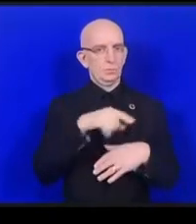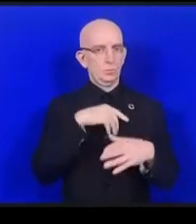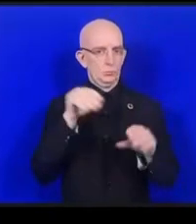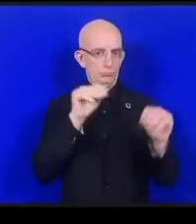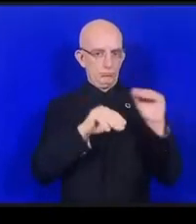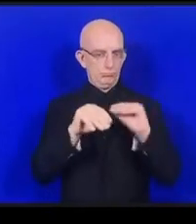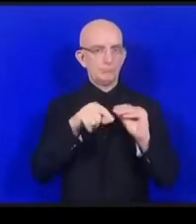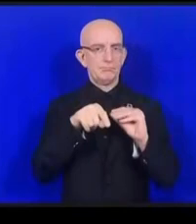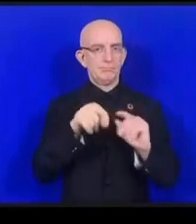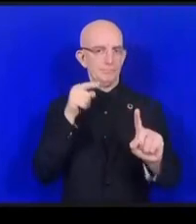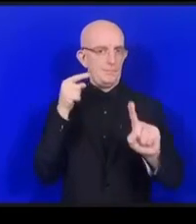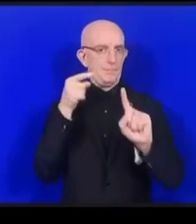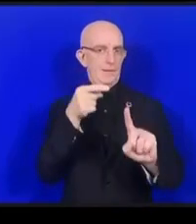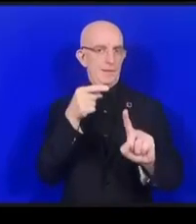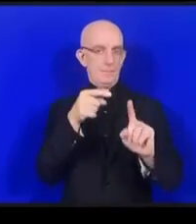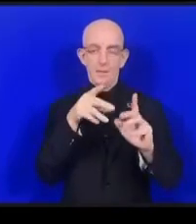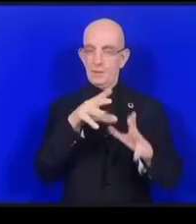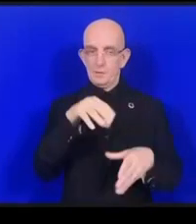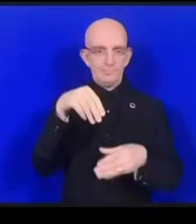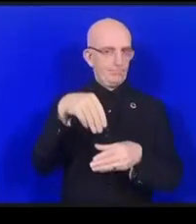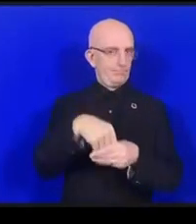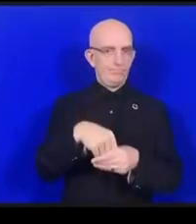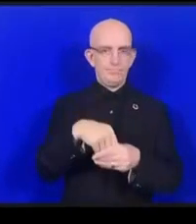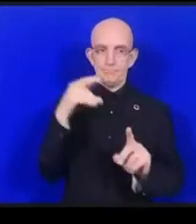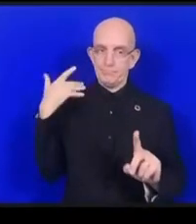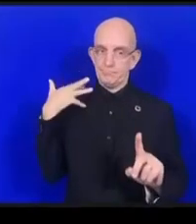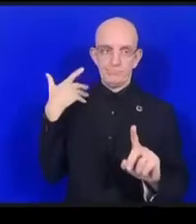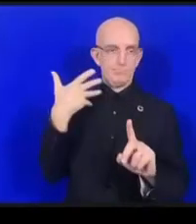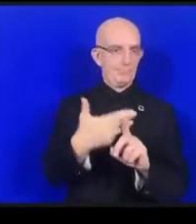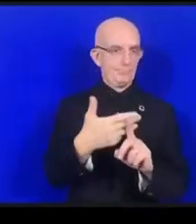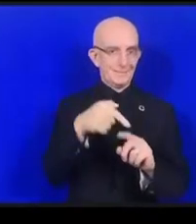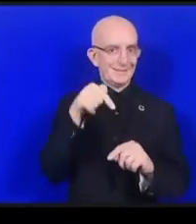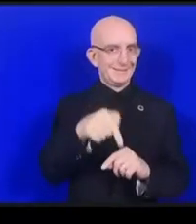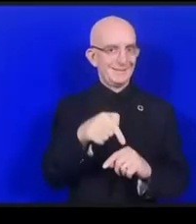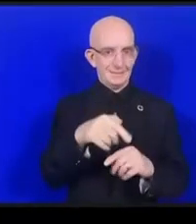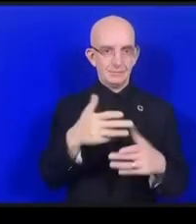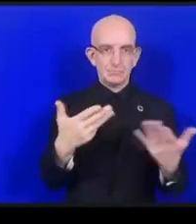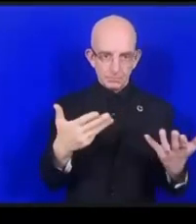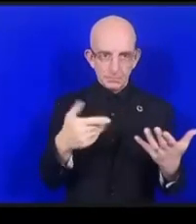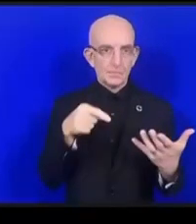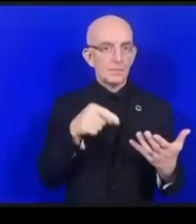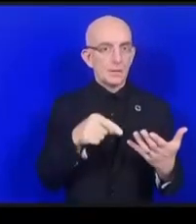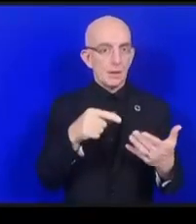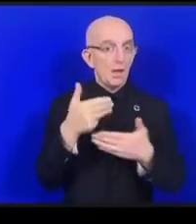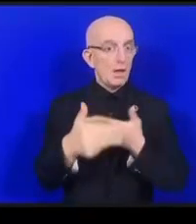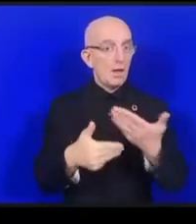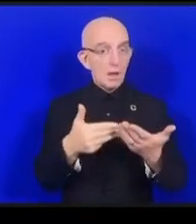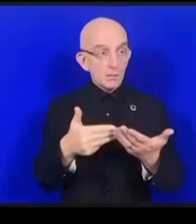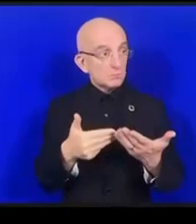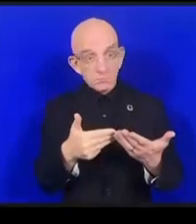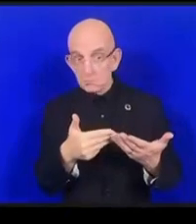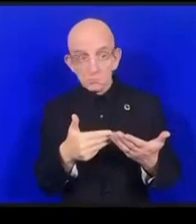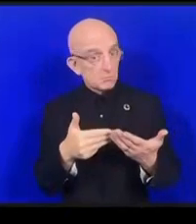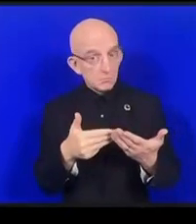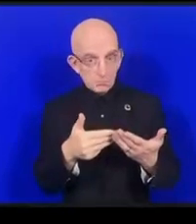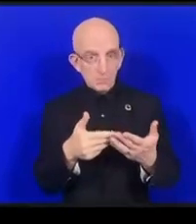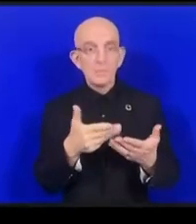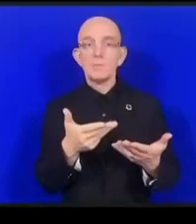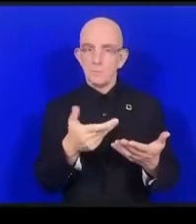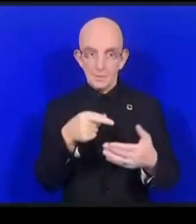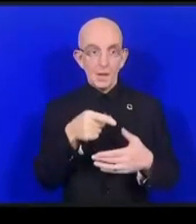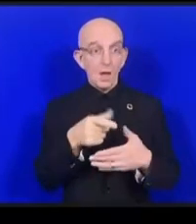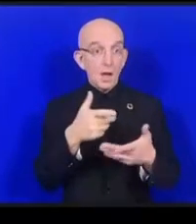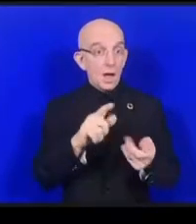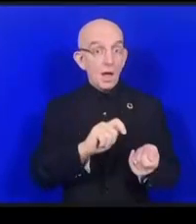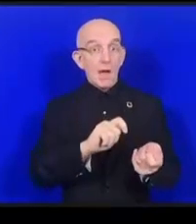можно отслеживать вещи которые возможно теряют своё назначение что можно с